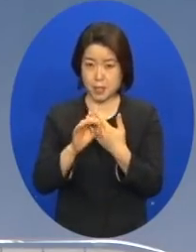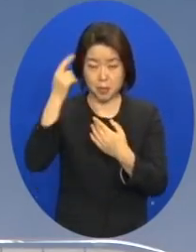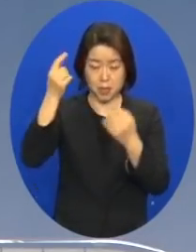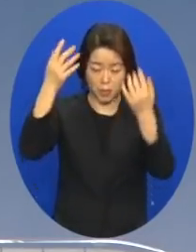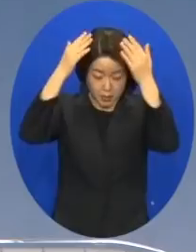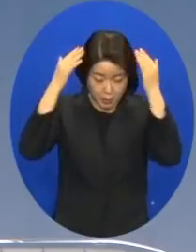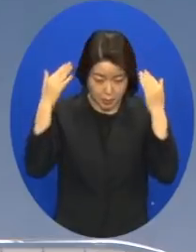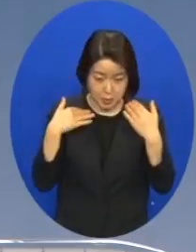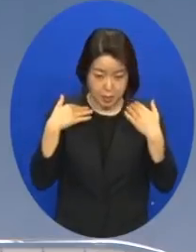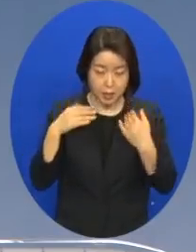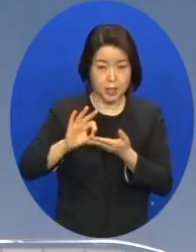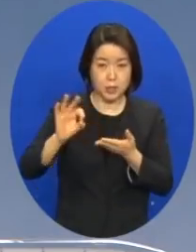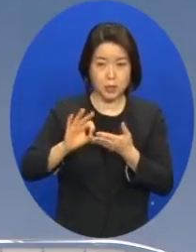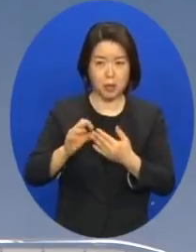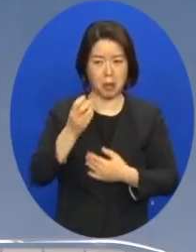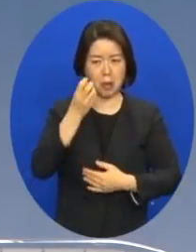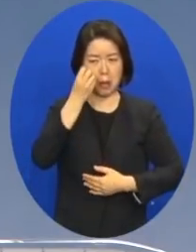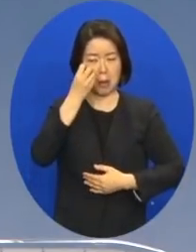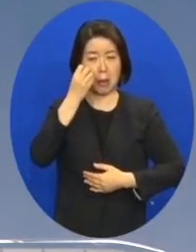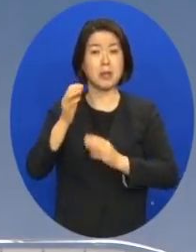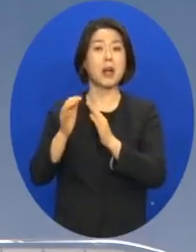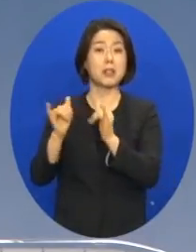아주 이상한 사람이 되어버리는 겁니다.